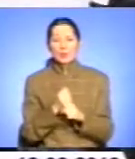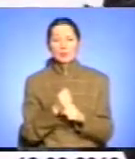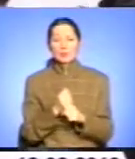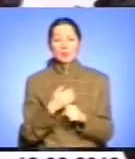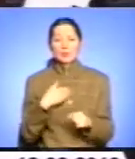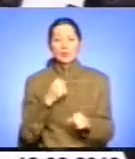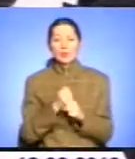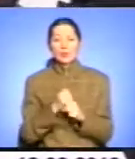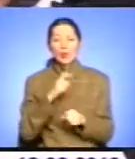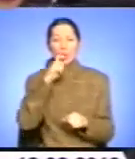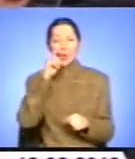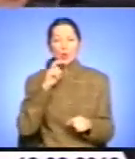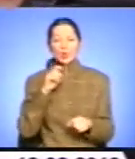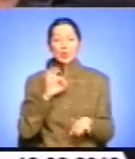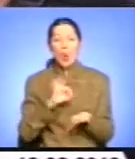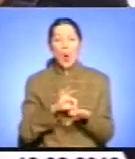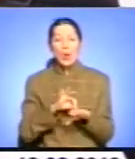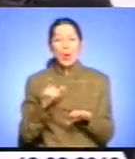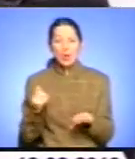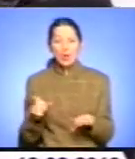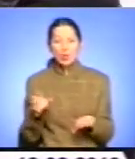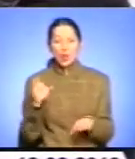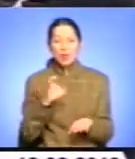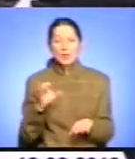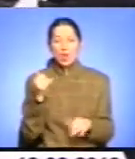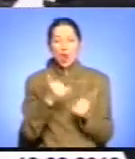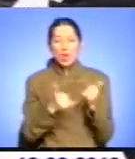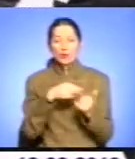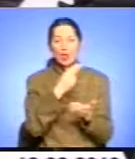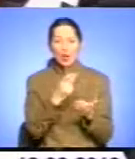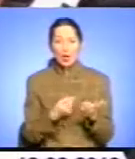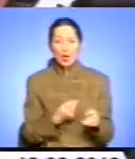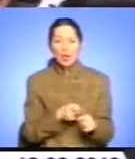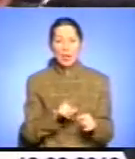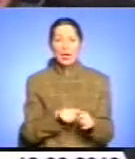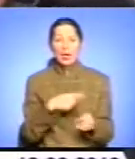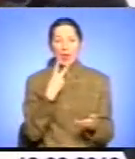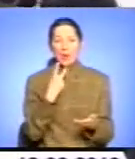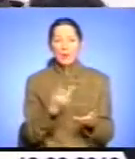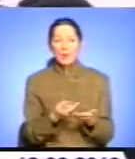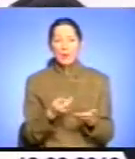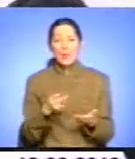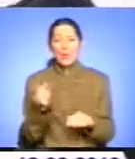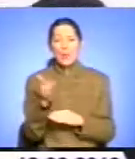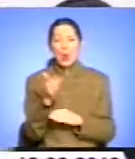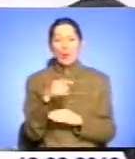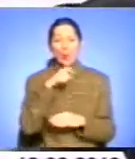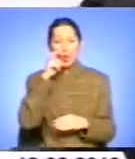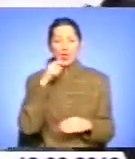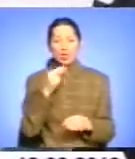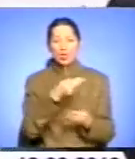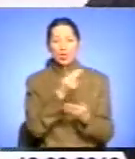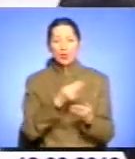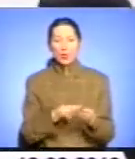Ми зробили українську вболівальницю в синьо-жовтих кольорах, яка символізує прапор України. Розкрасили її